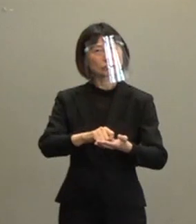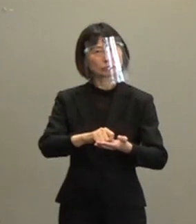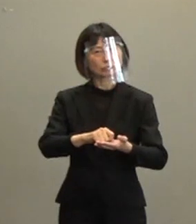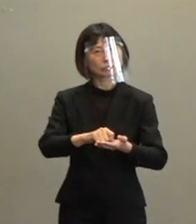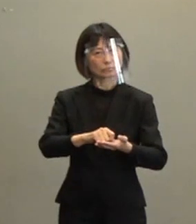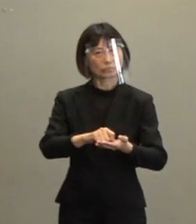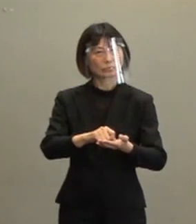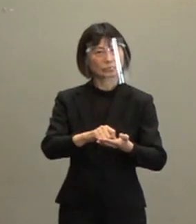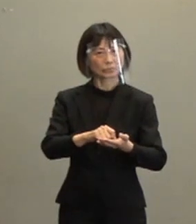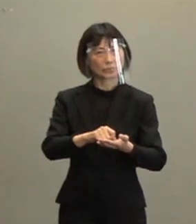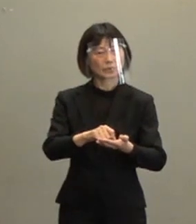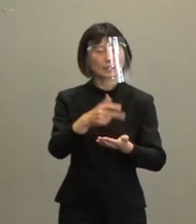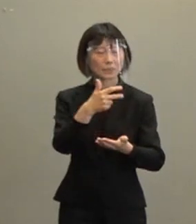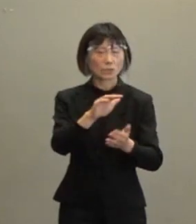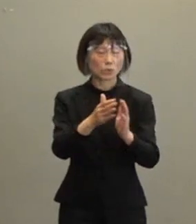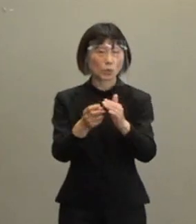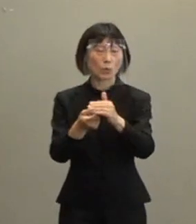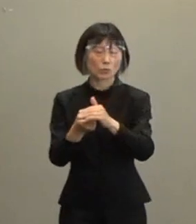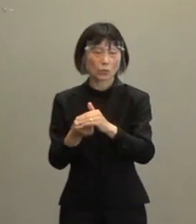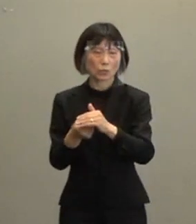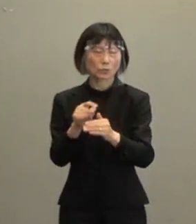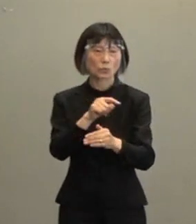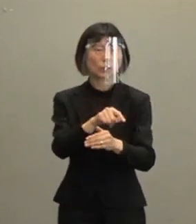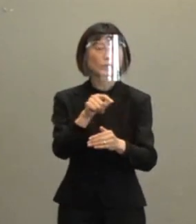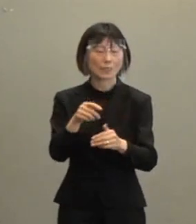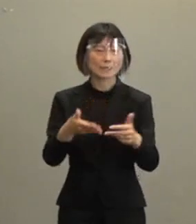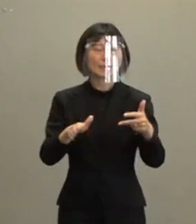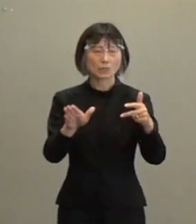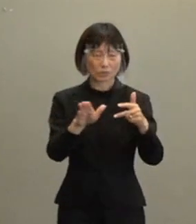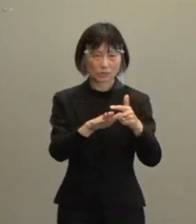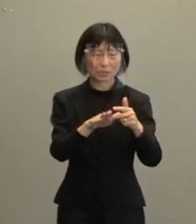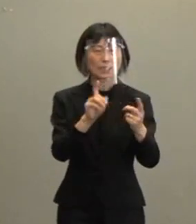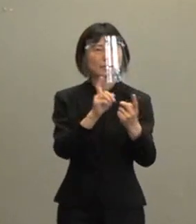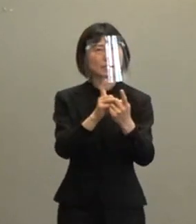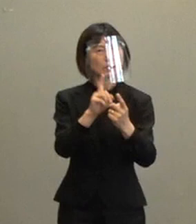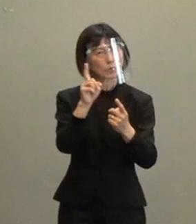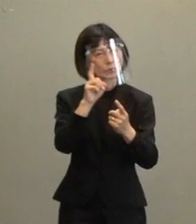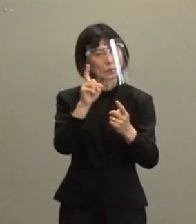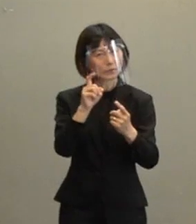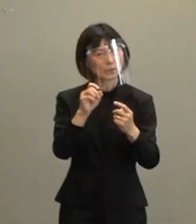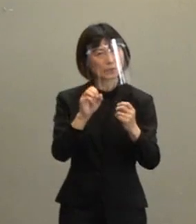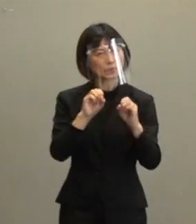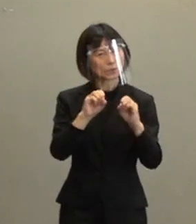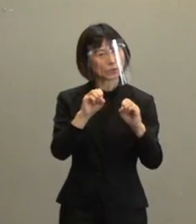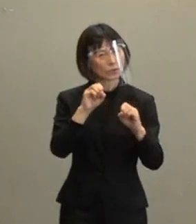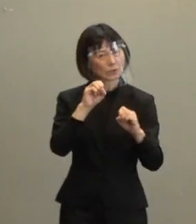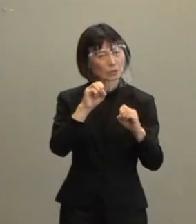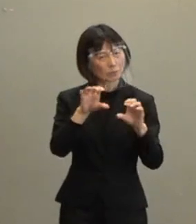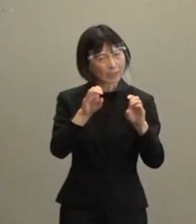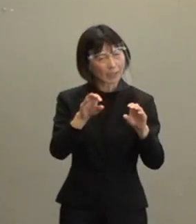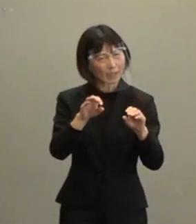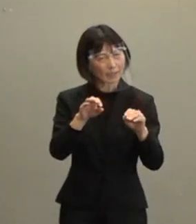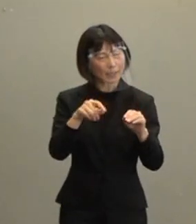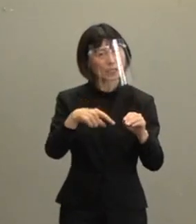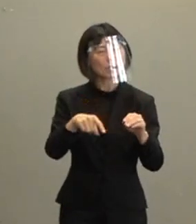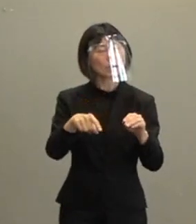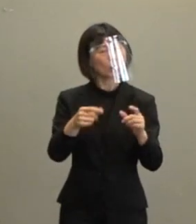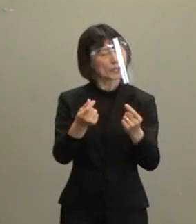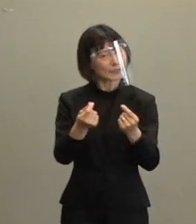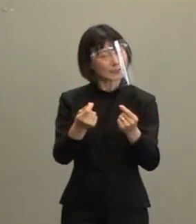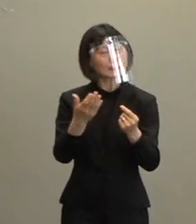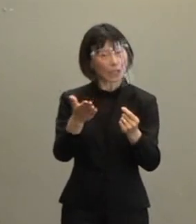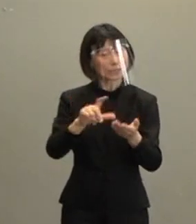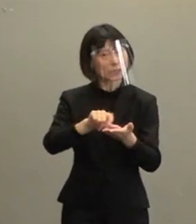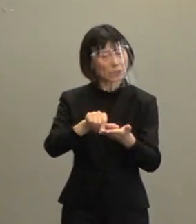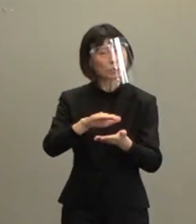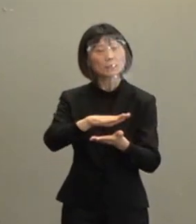各行政、市町村とか、そういったところに、施設とか、そういったところに対してはどういうふうにこう呼びかけ、一緒に地域の